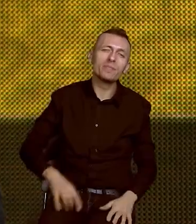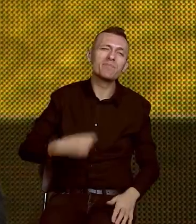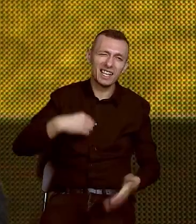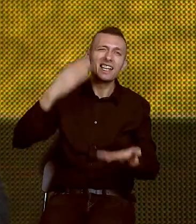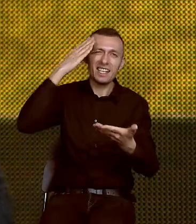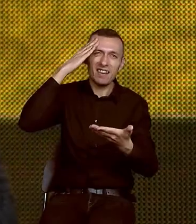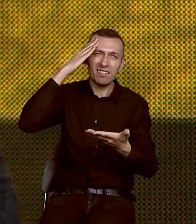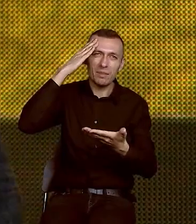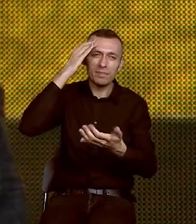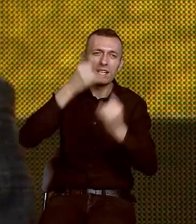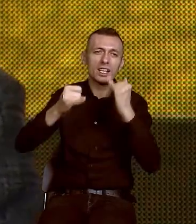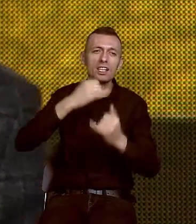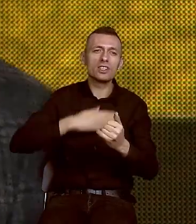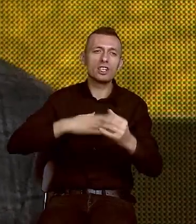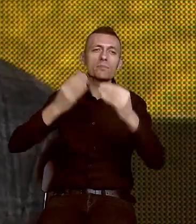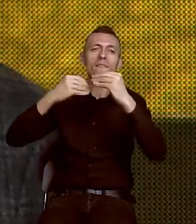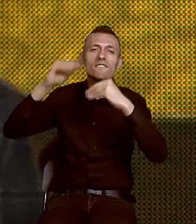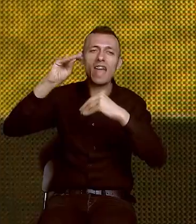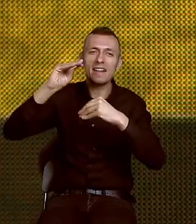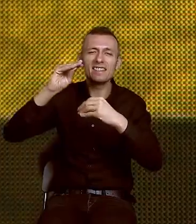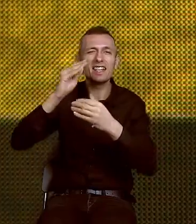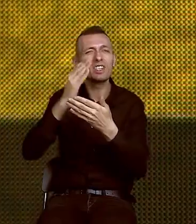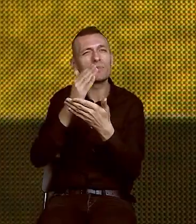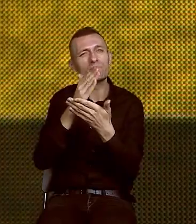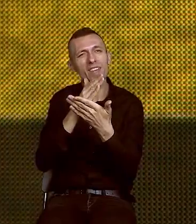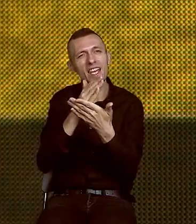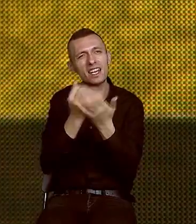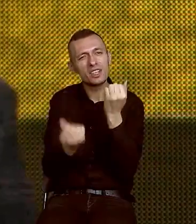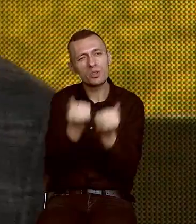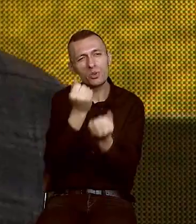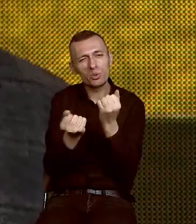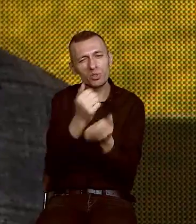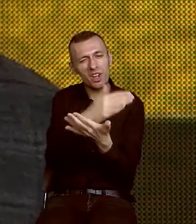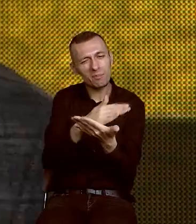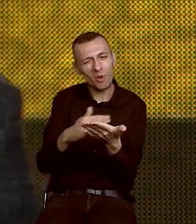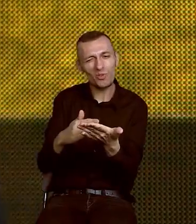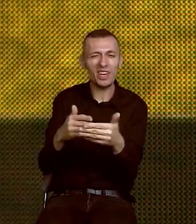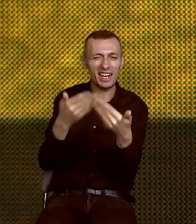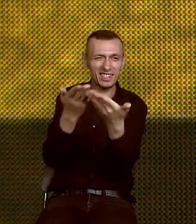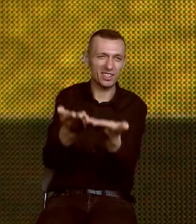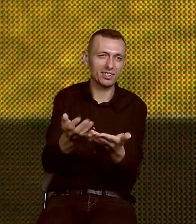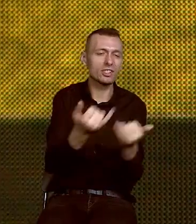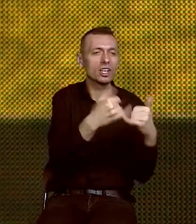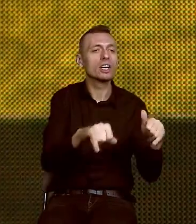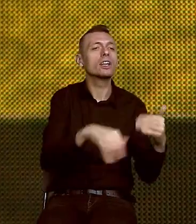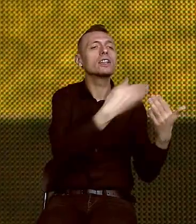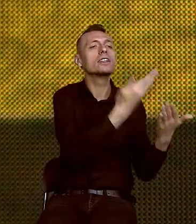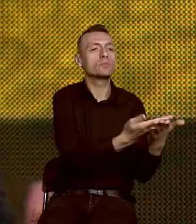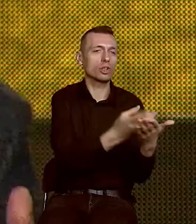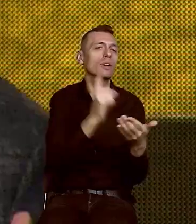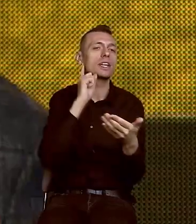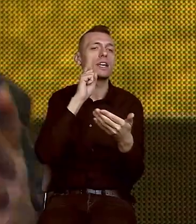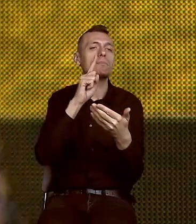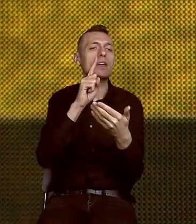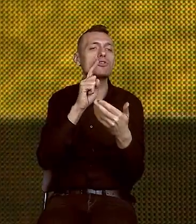trudniej. Albo inny przykład. Mężczyzna wyjeżdża w delegację, melduje się w hotelu, jest sam, czuje się samotny, siada